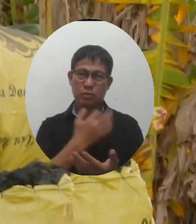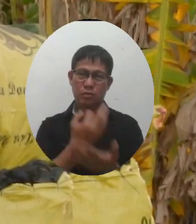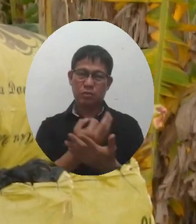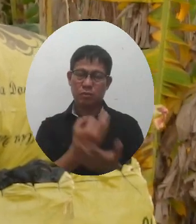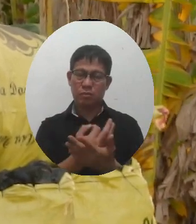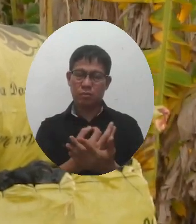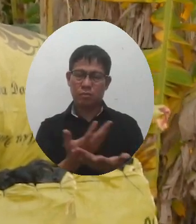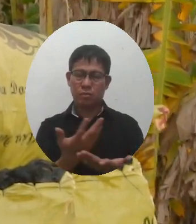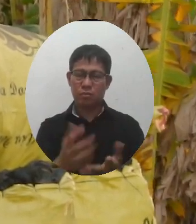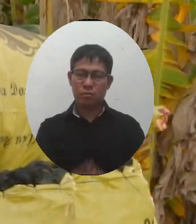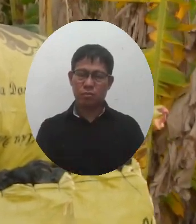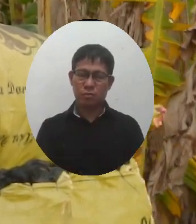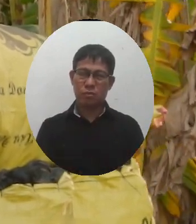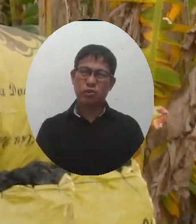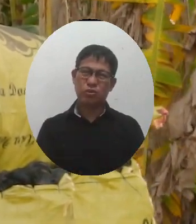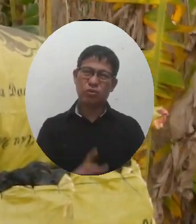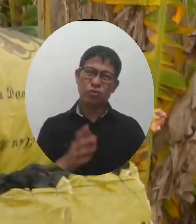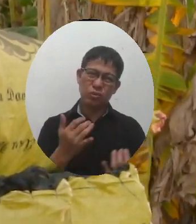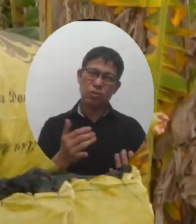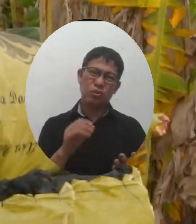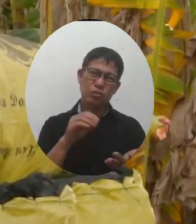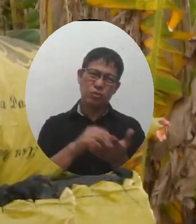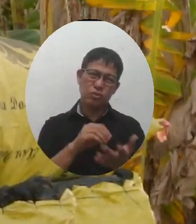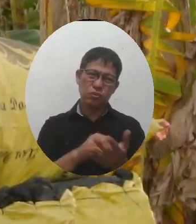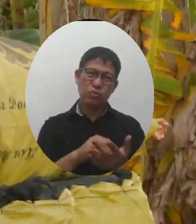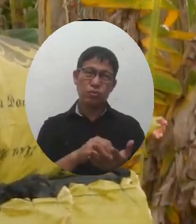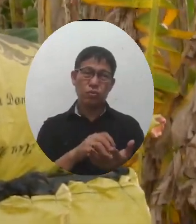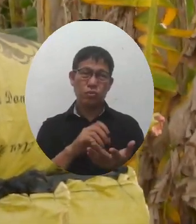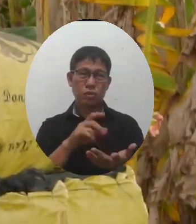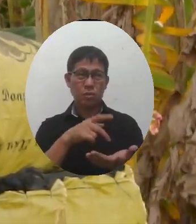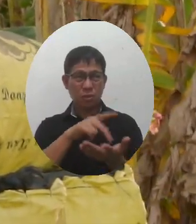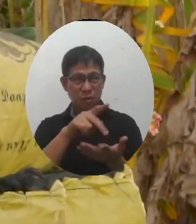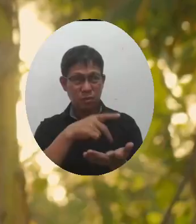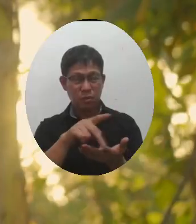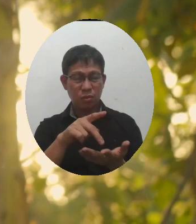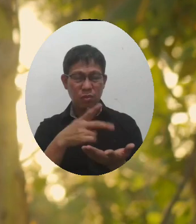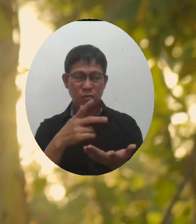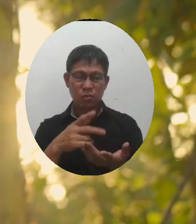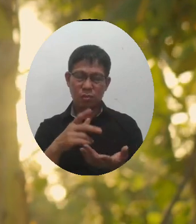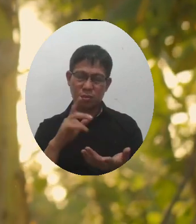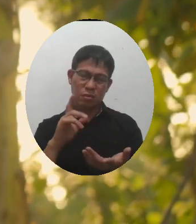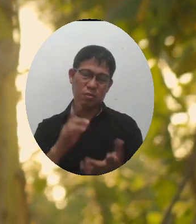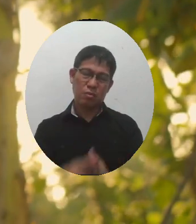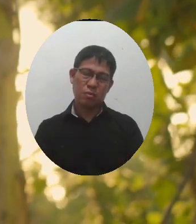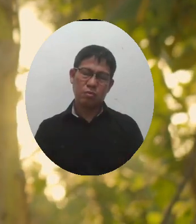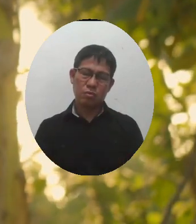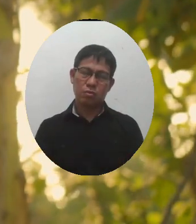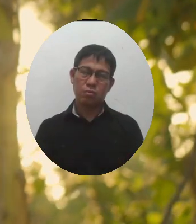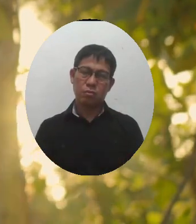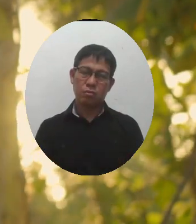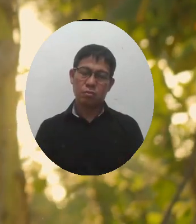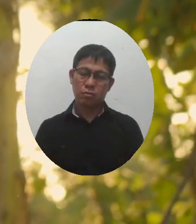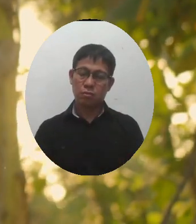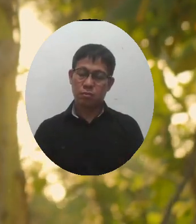nangyari-yari. Puro utang nga hanggang ngayon, nagbabayad pa. Mabigat na pa sa amin talaga.